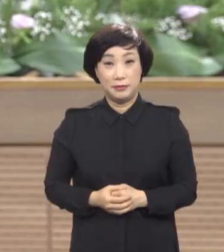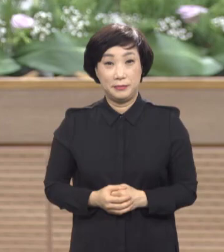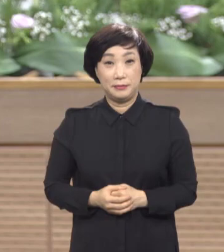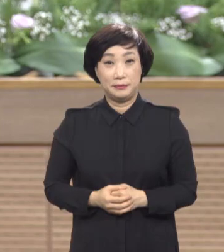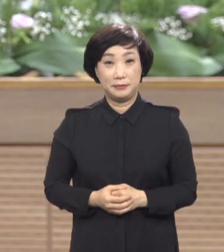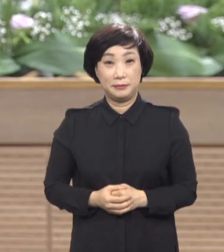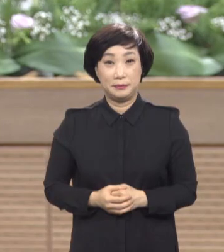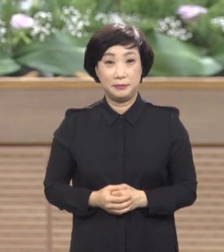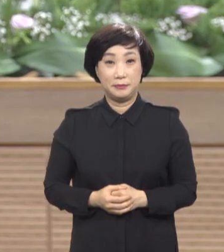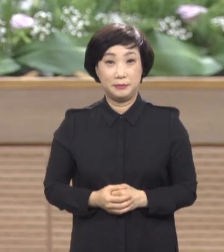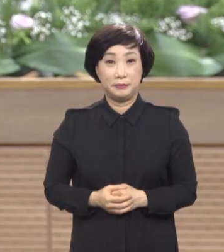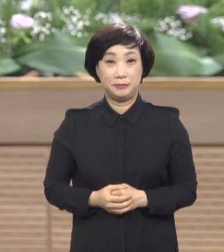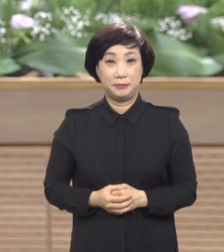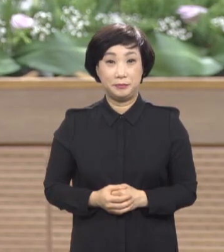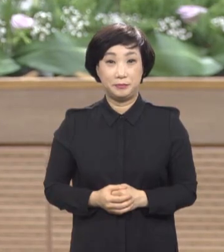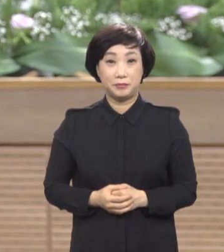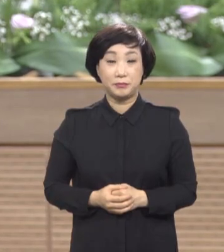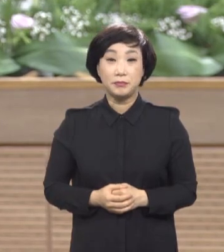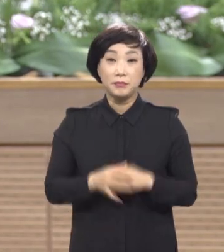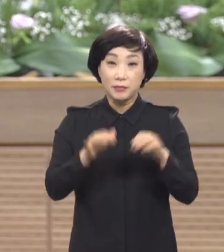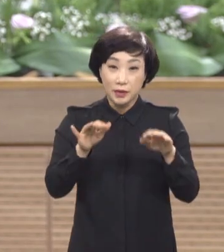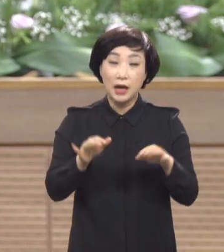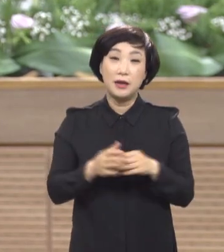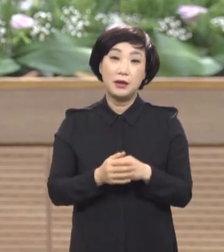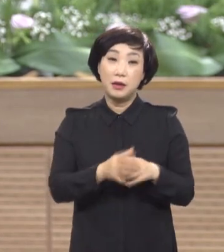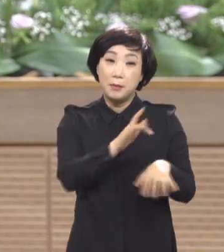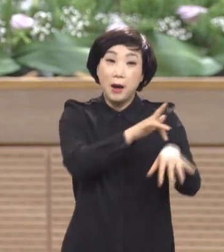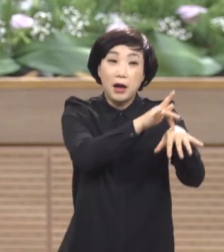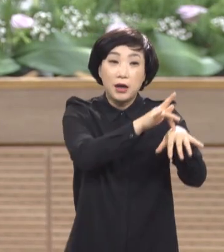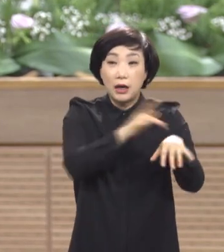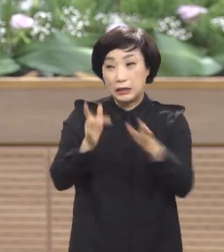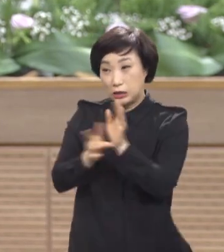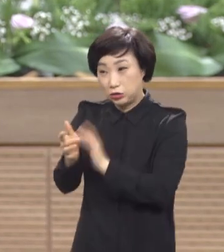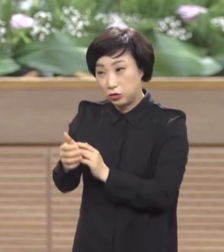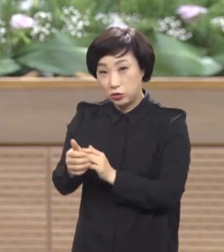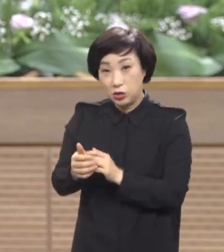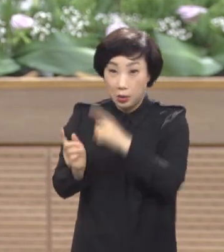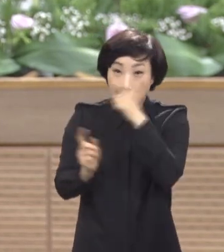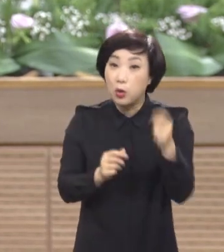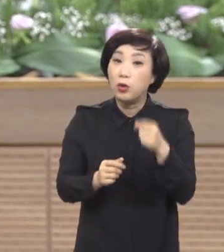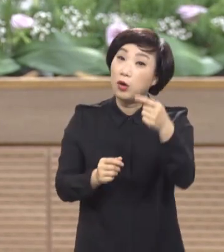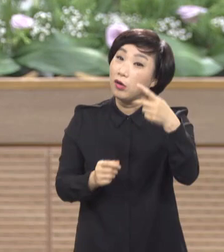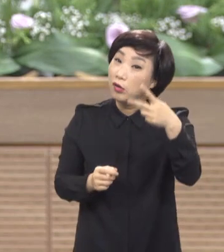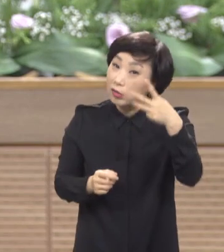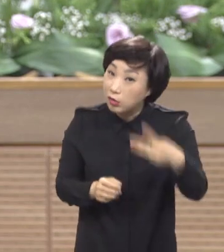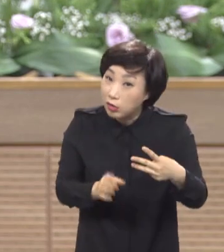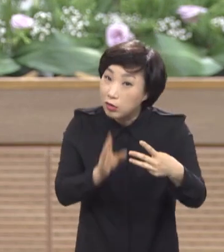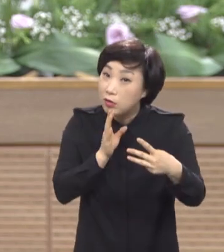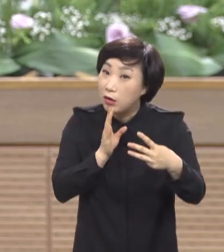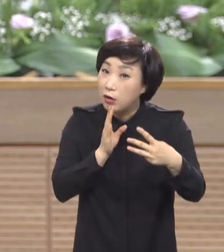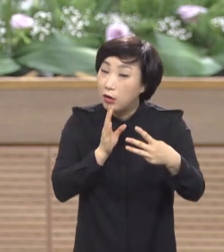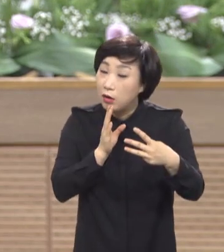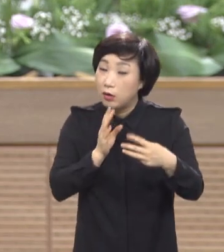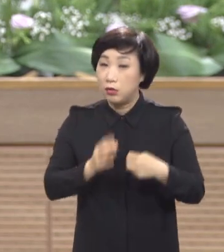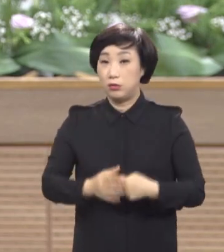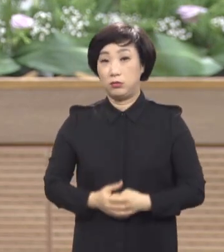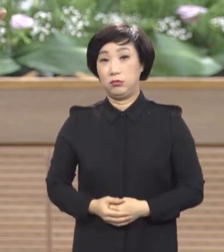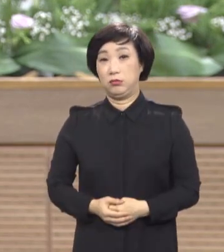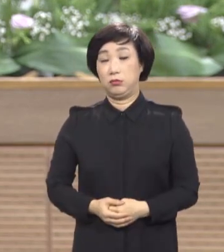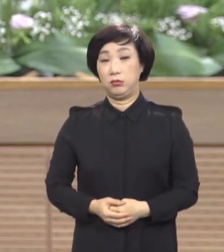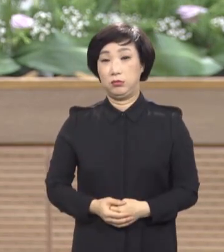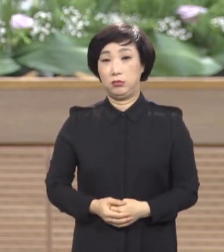세 번씩이나 마귀가 예수를 미혹하고 의혹하고 유혹합니다